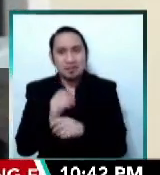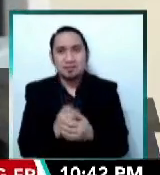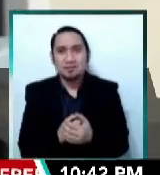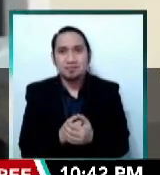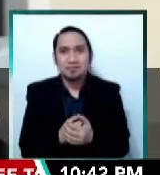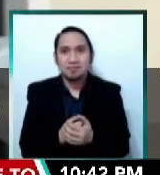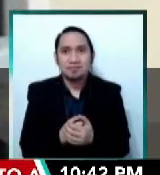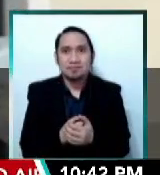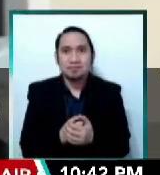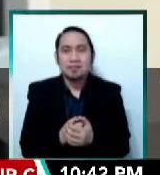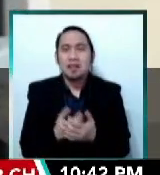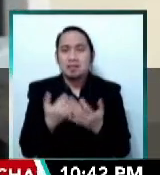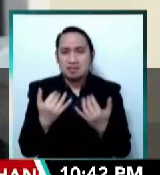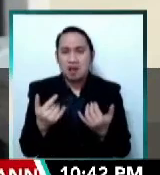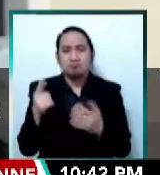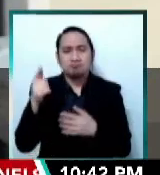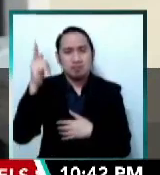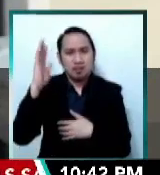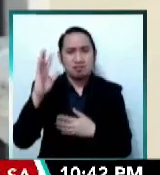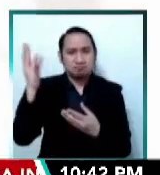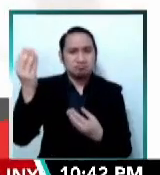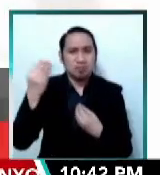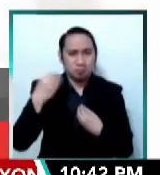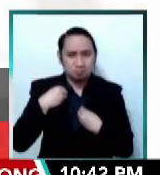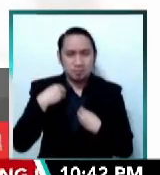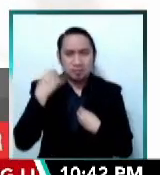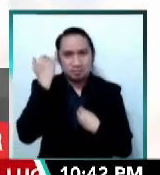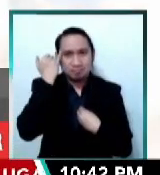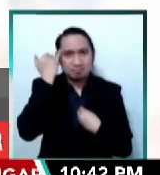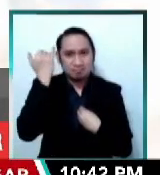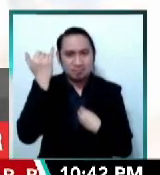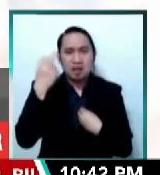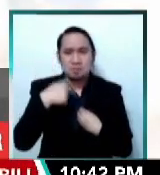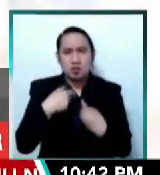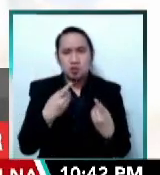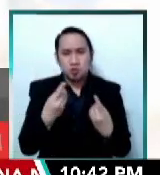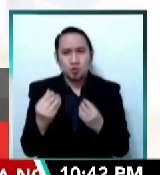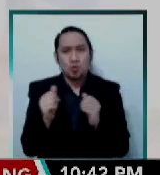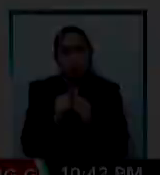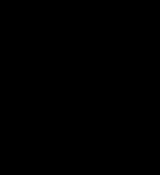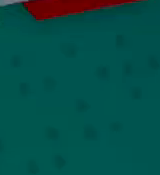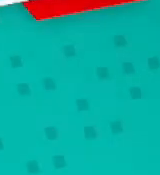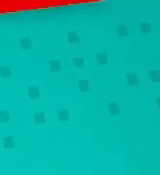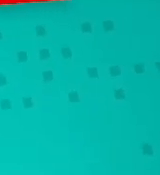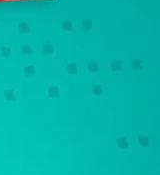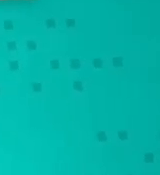ni Lord na idea, something that I also love. Mariz Umali, GMA News.